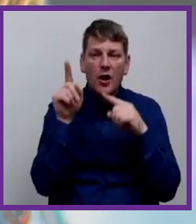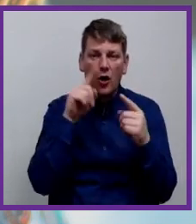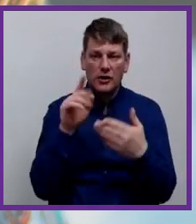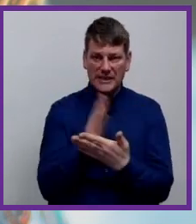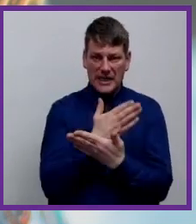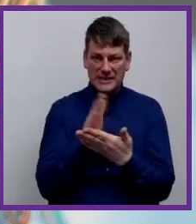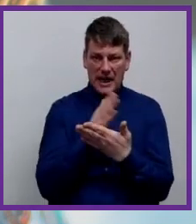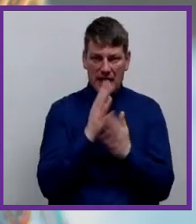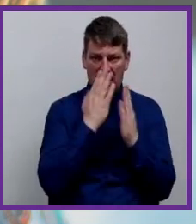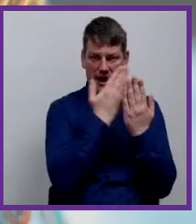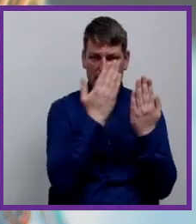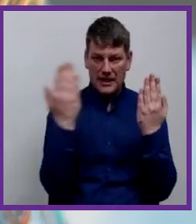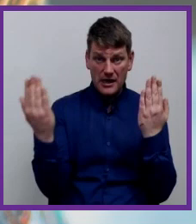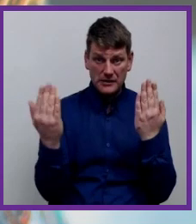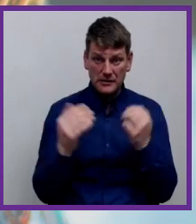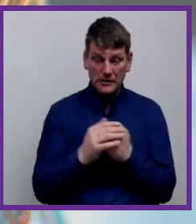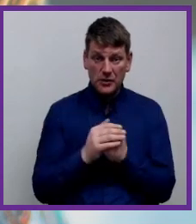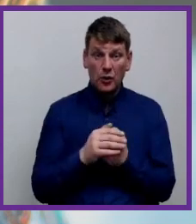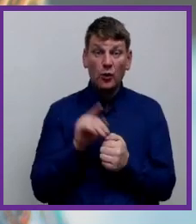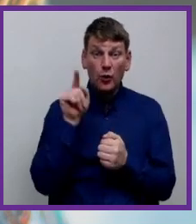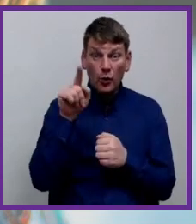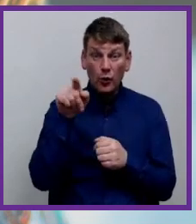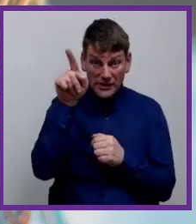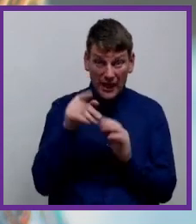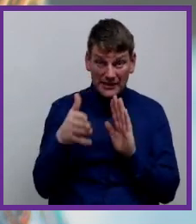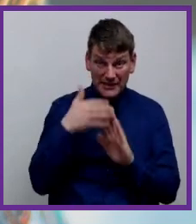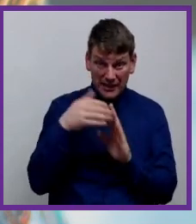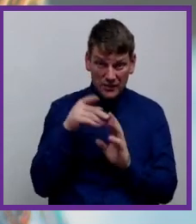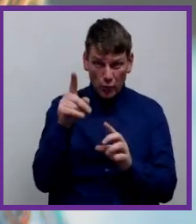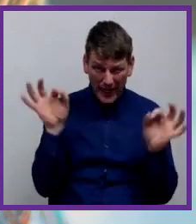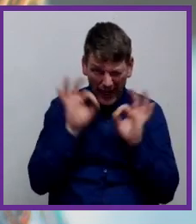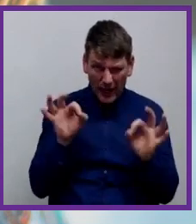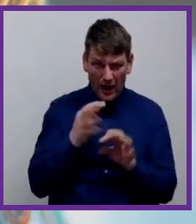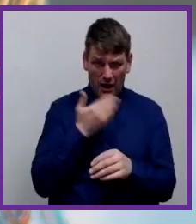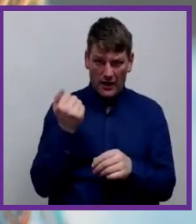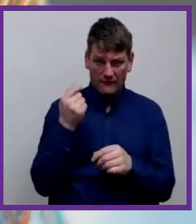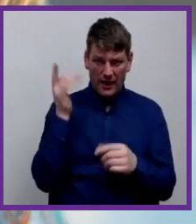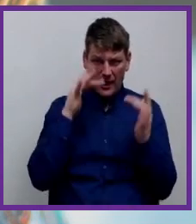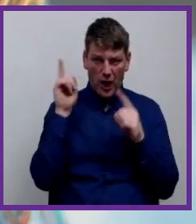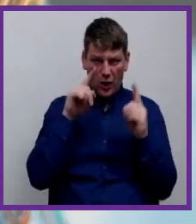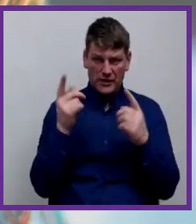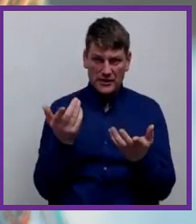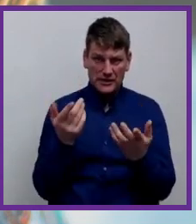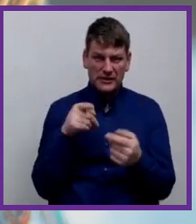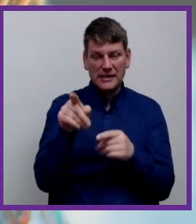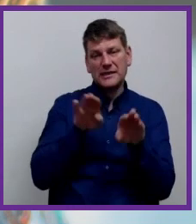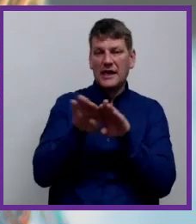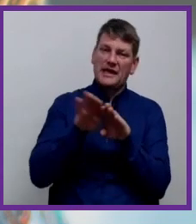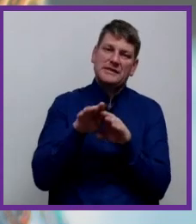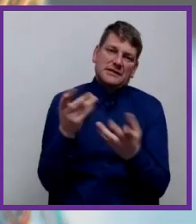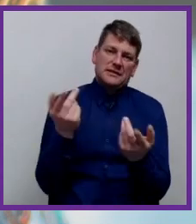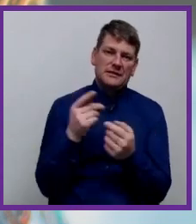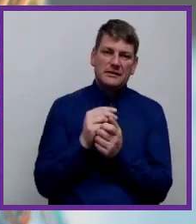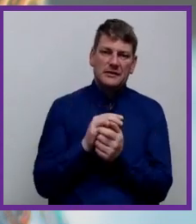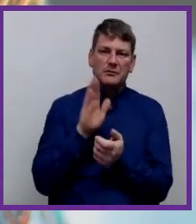sērijas. Bet tur uz tās sienas tu vispār nekā nav erotiski. Es teiktu, ka tas līdzinās, nezinu,